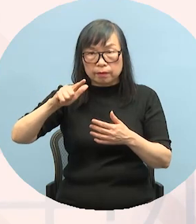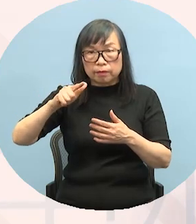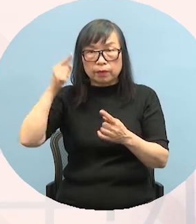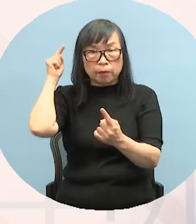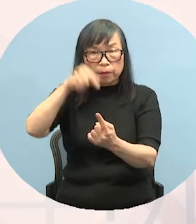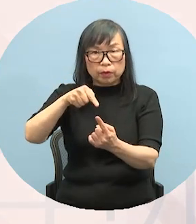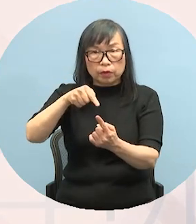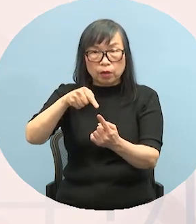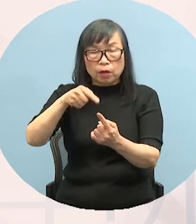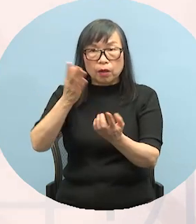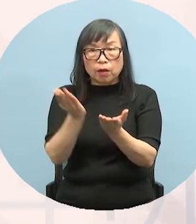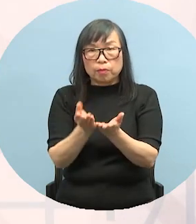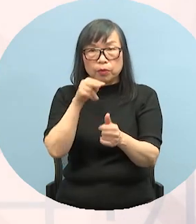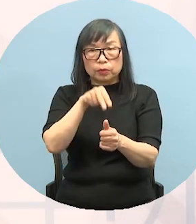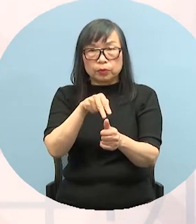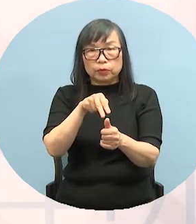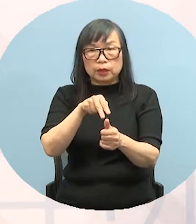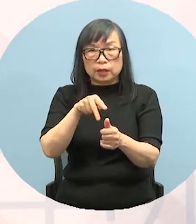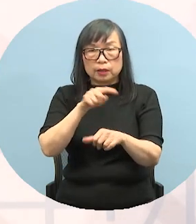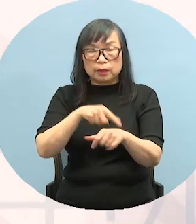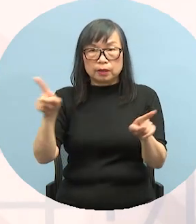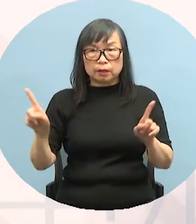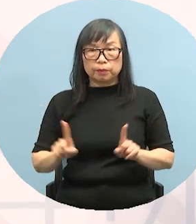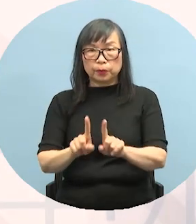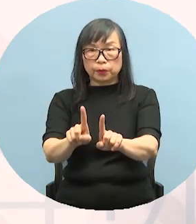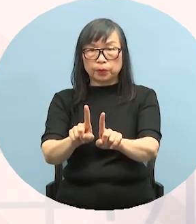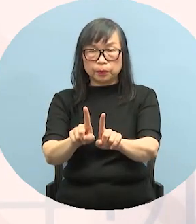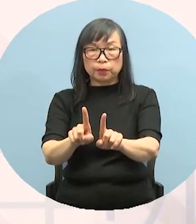标，确保管治能够与时并进。